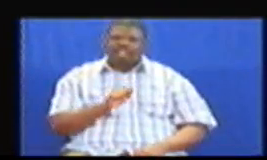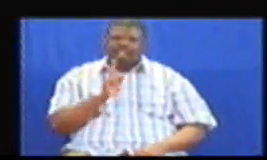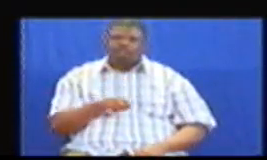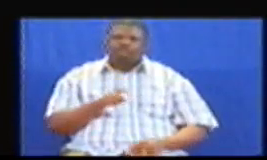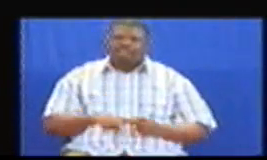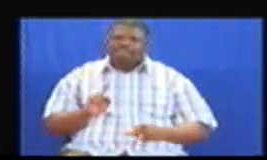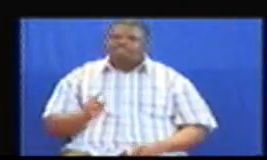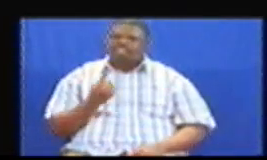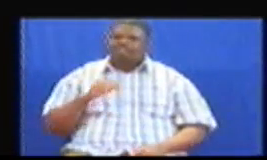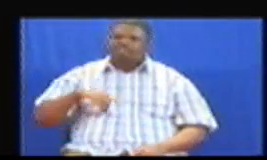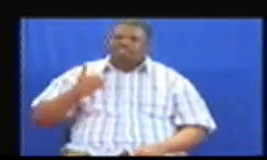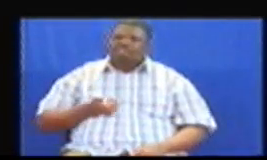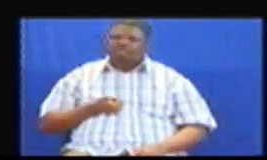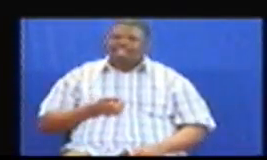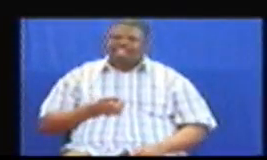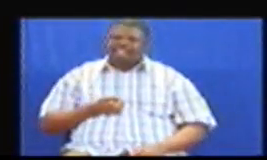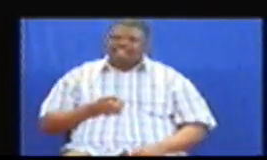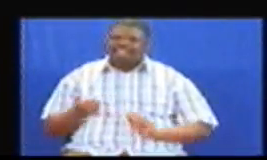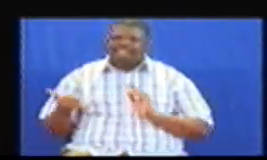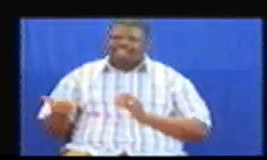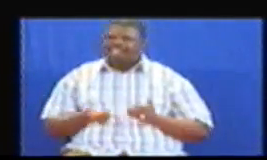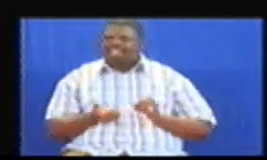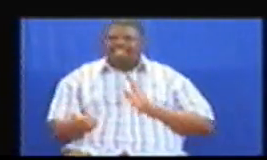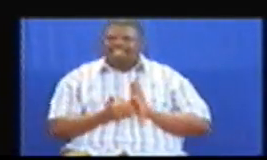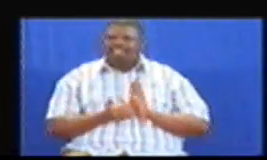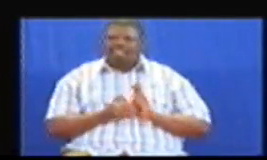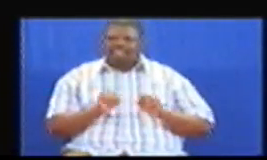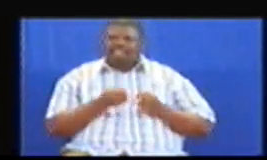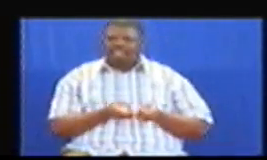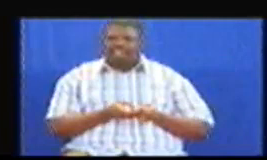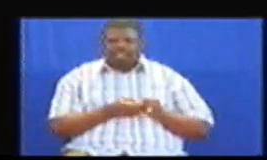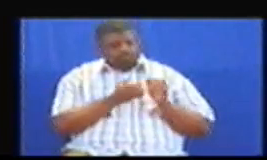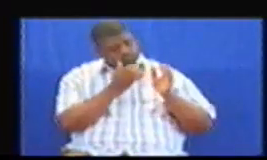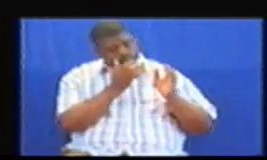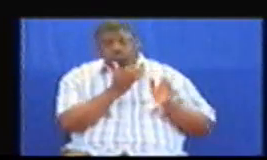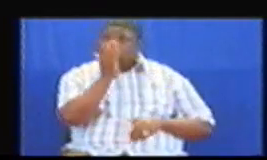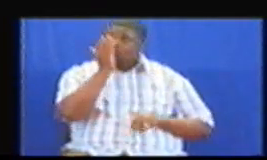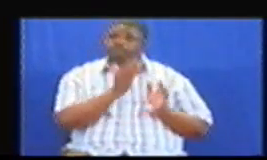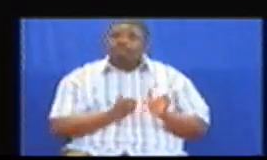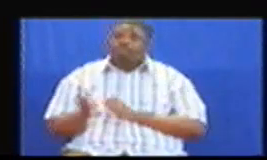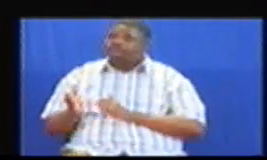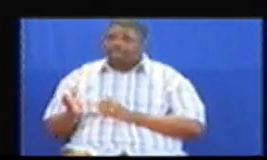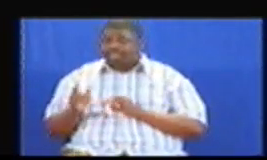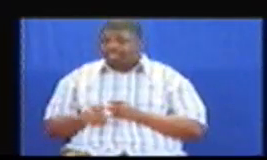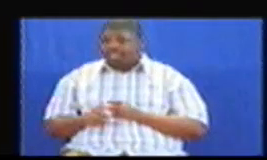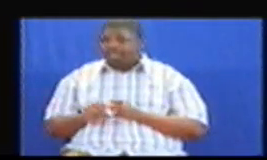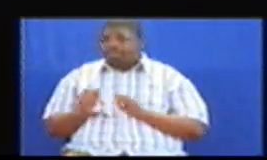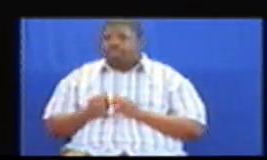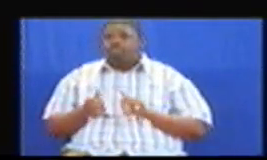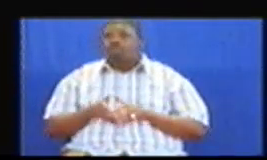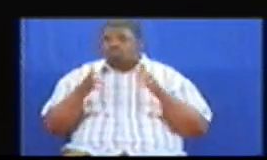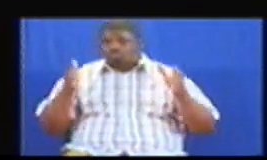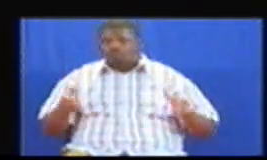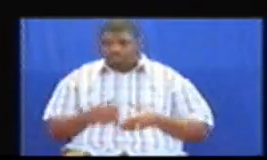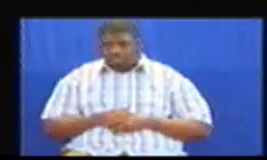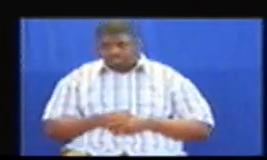of faculty of law. Lakini kumbe Mungu alimpangia makubwa. Mimi nilimwazimia awe my first dean, female dean.